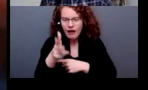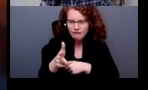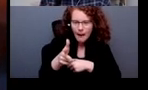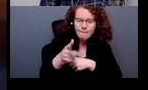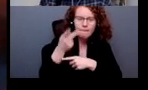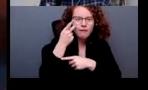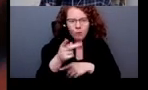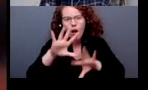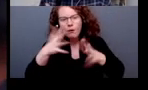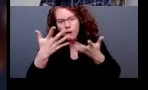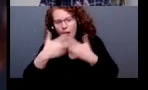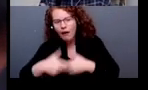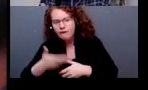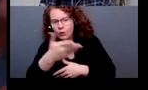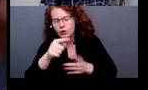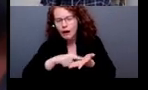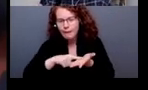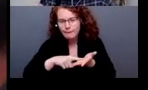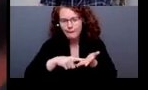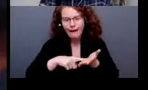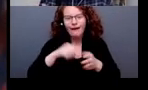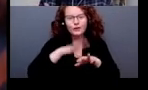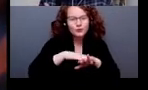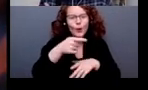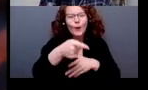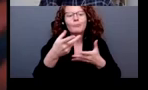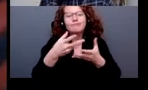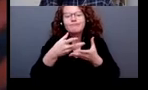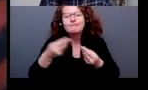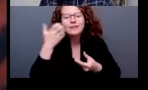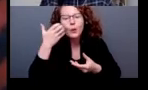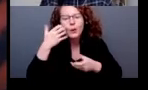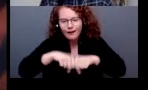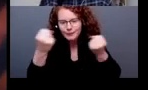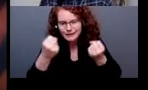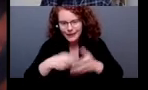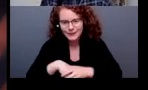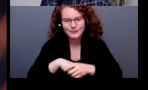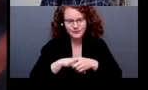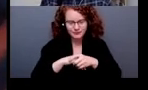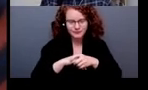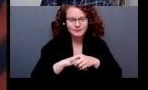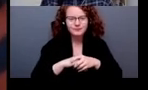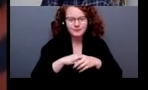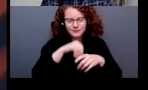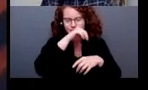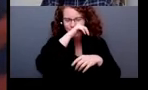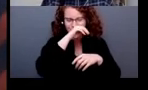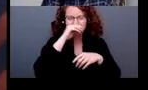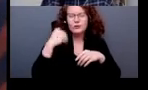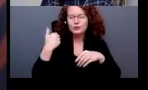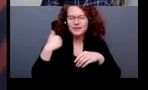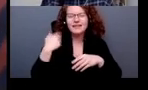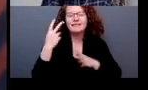que ces derniers étaient en train de réparer les objets cassés. Et donc, on a utilisé la vidéo et la